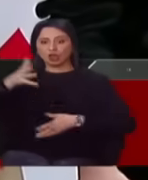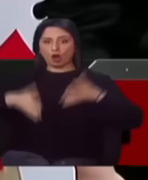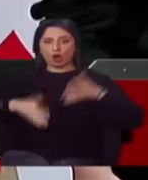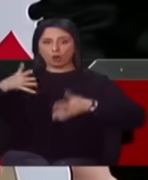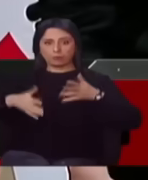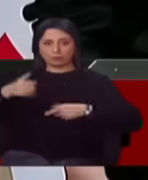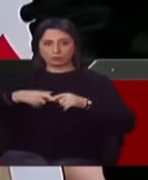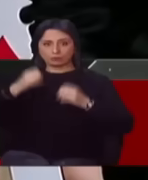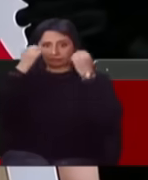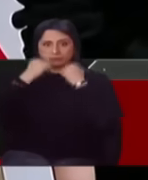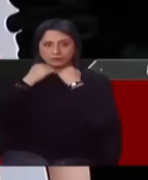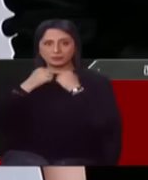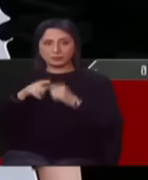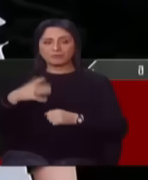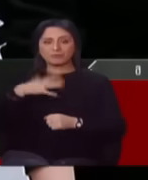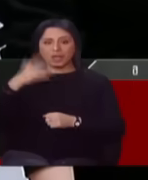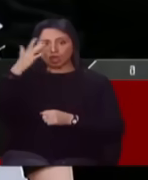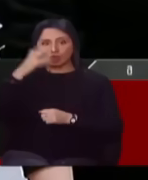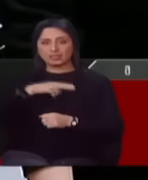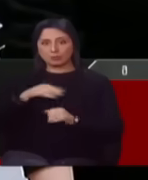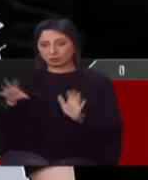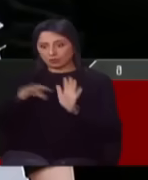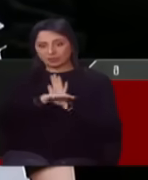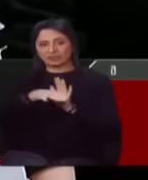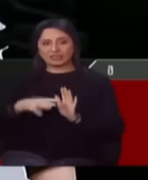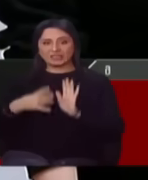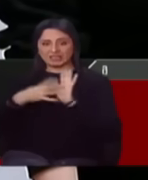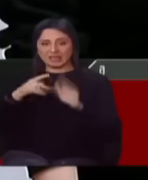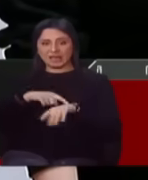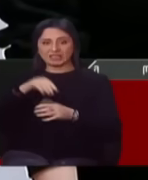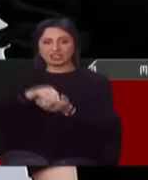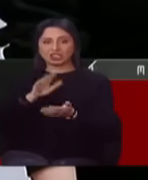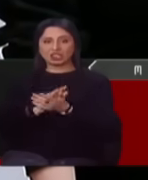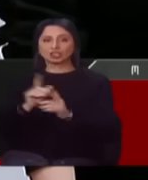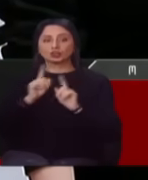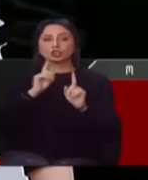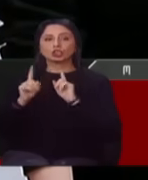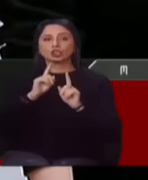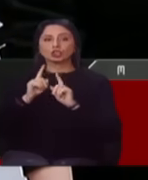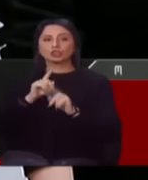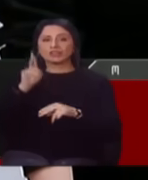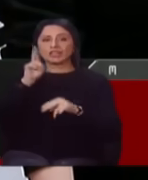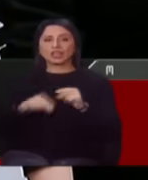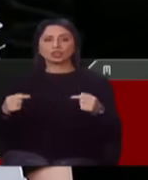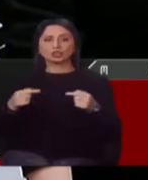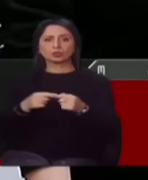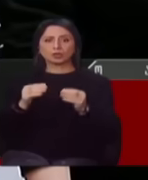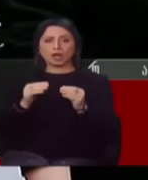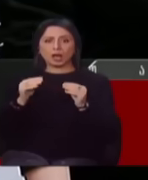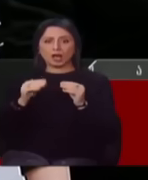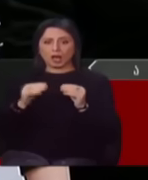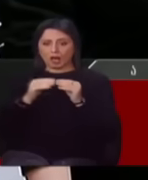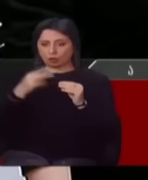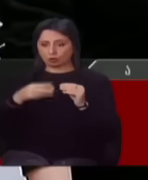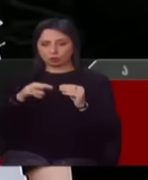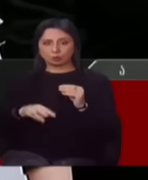რობოკოპების მეშვეობით ქართული ოცნების დეპუტატები და 9 საათზე ჩანიშნული ხდომა დასრულდა ზუსტად 10:02